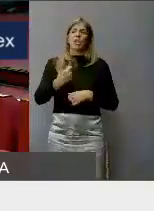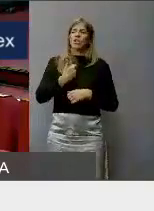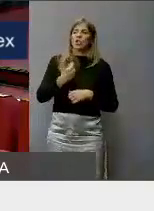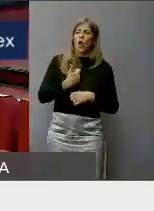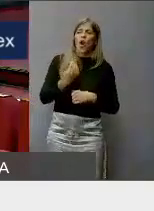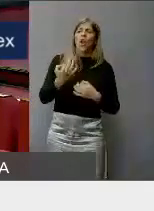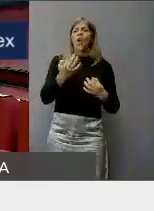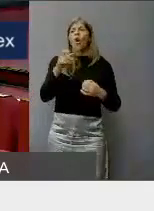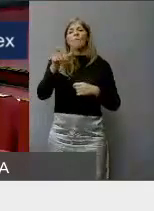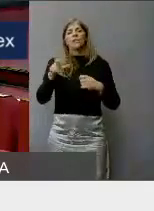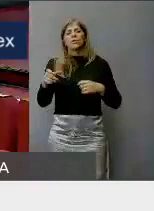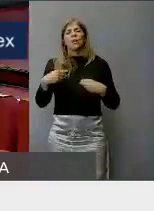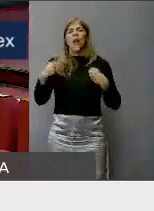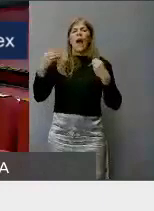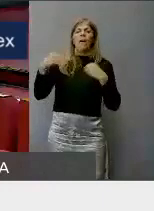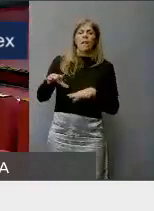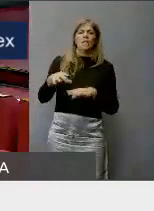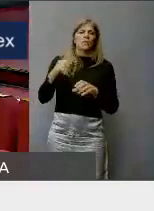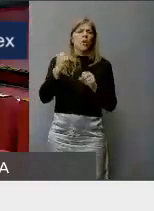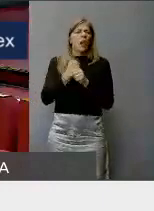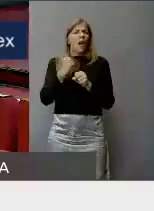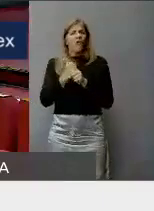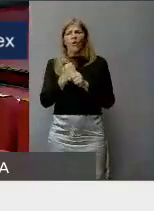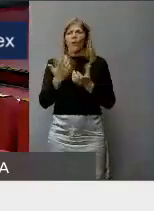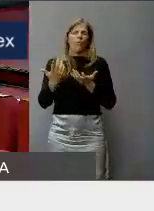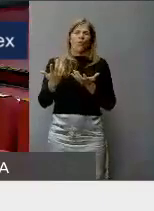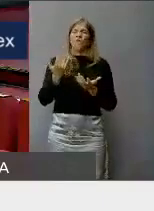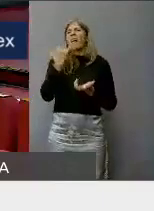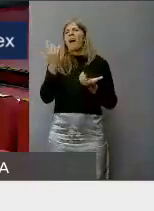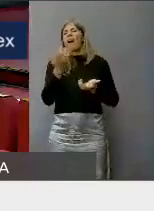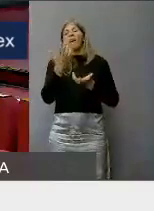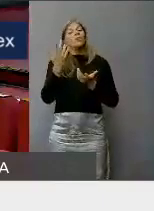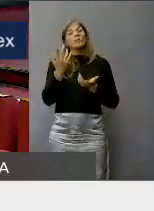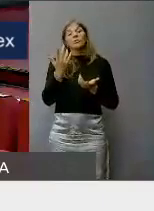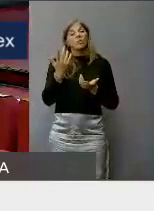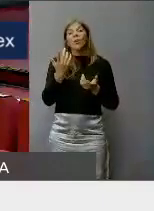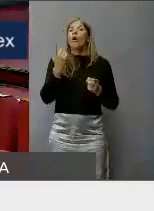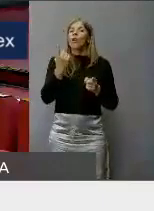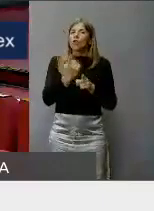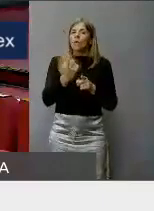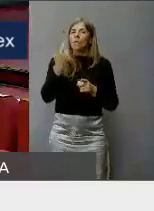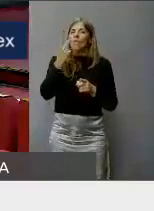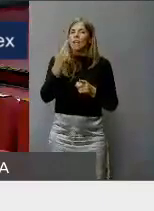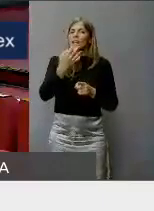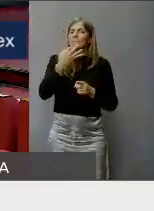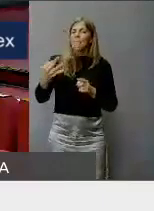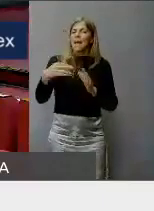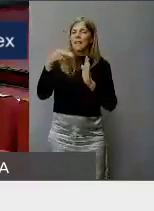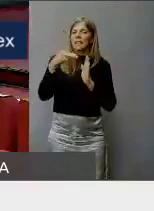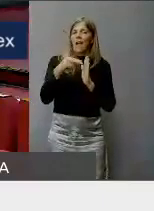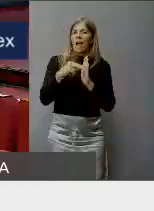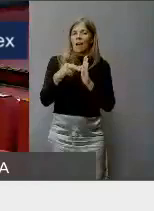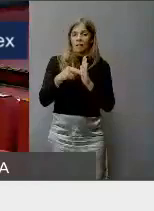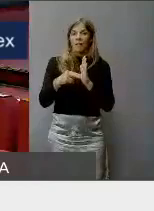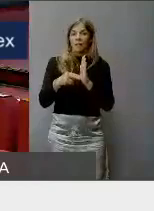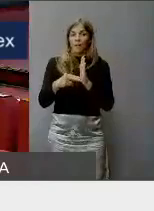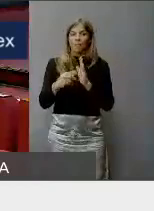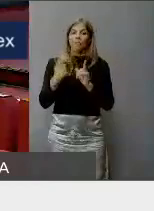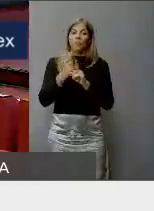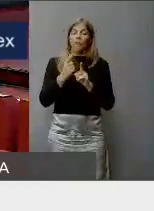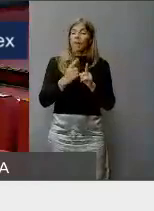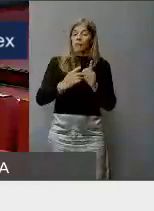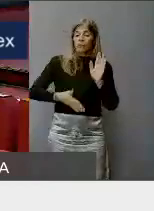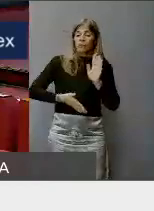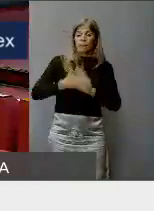che hanno perso il lavoro queste cose ce le devono dire i dati quindi noi abbiamo per esempio una base riprodotte partenza dell'analisi della